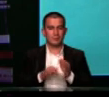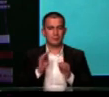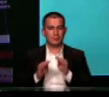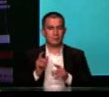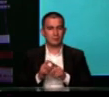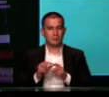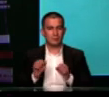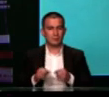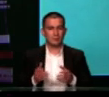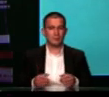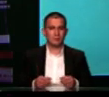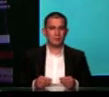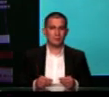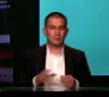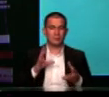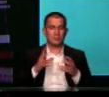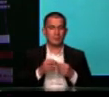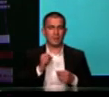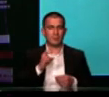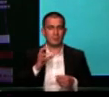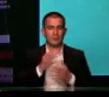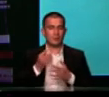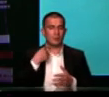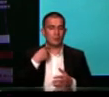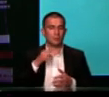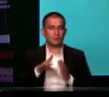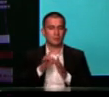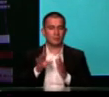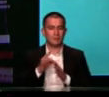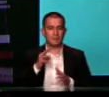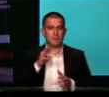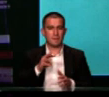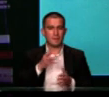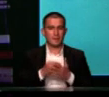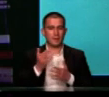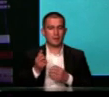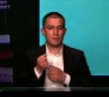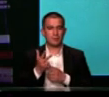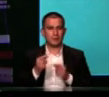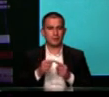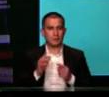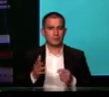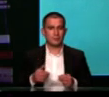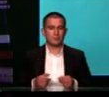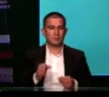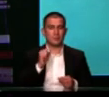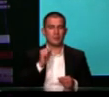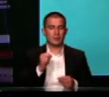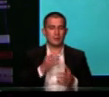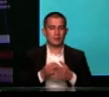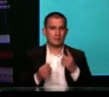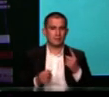U harfi 21 ga, N harfi esa 14 ga mos keladi. Va mana mos